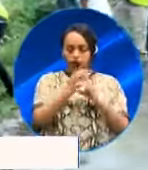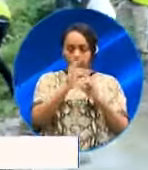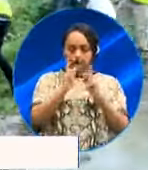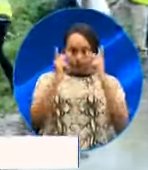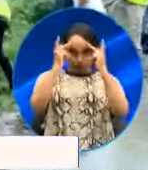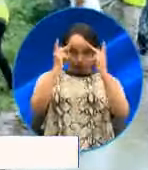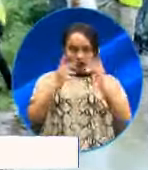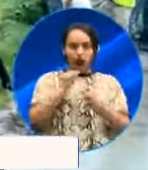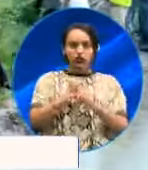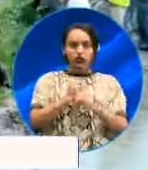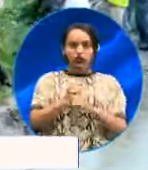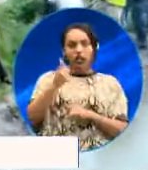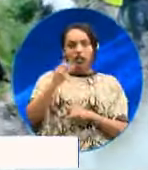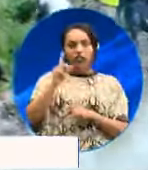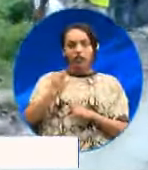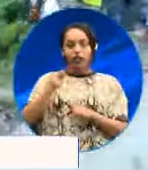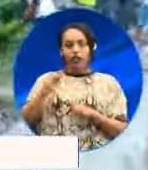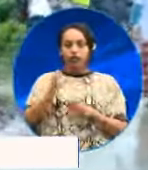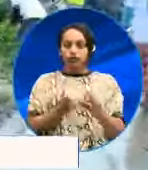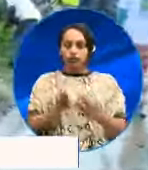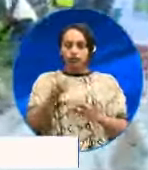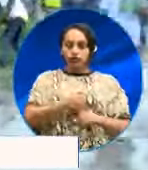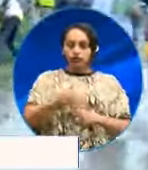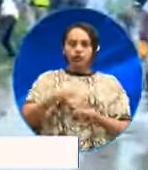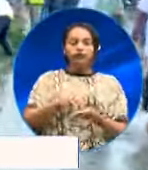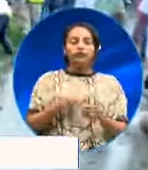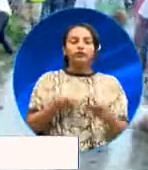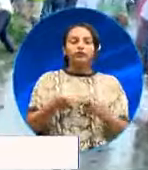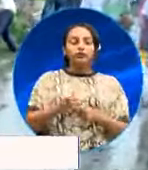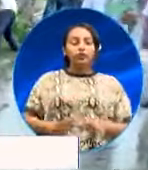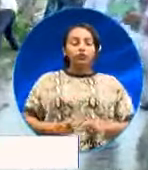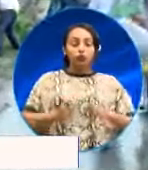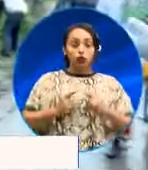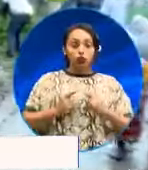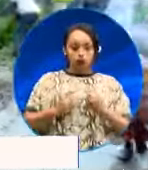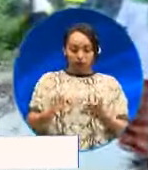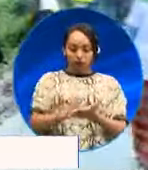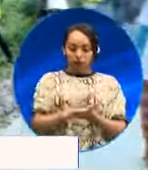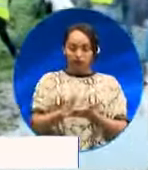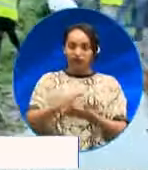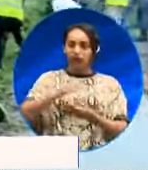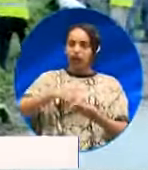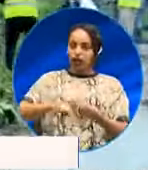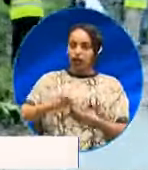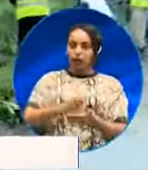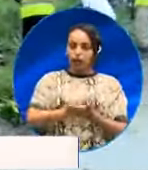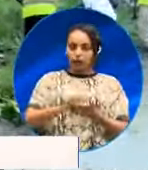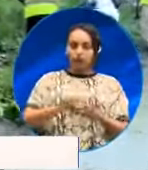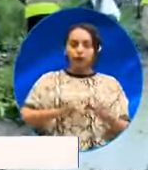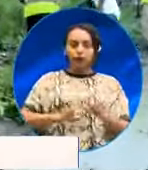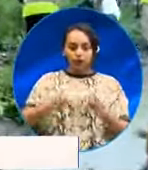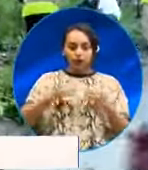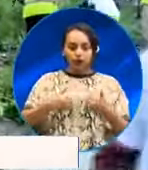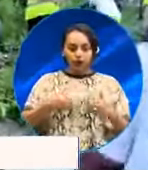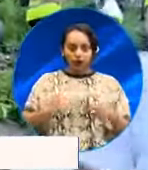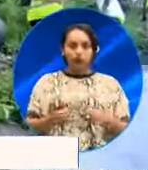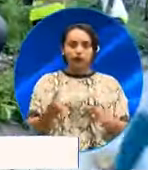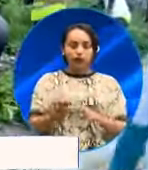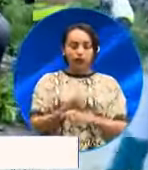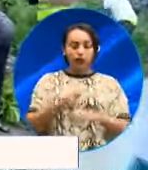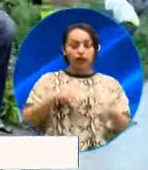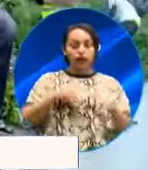ኮንስትራክሽን ሚኒስትሯ ኢንጂነር አይሻ መሐመድ በበኩላቸው የአዲስ አበባ ከተማ አስተዳደር ነዋሪዎችን በማሳተፍ አካባቢን በማጽዳት እያደረገ